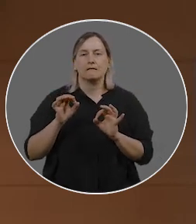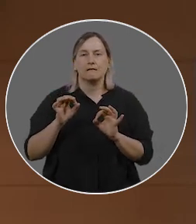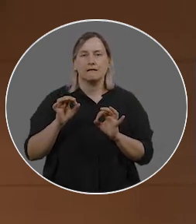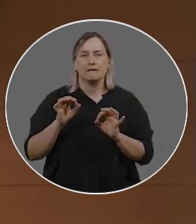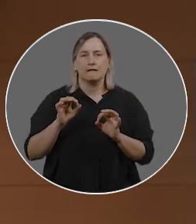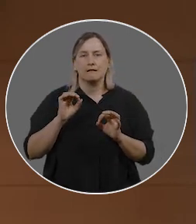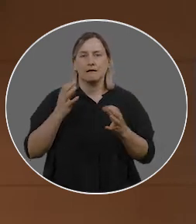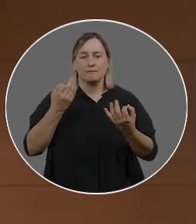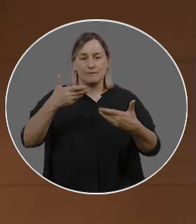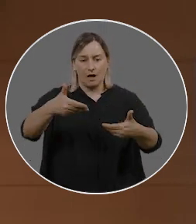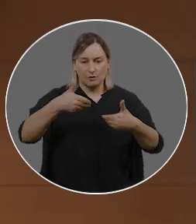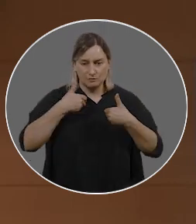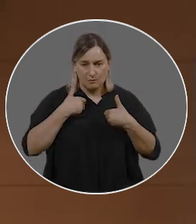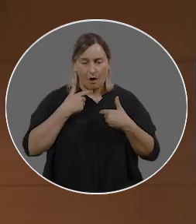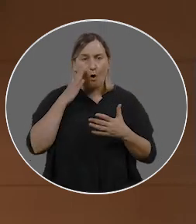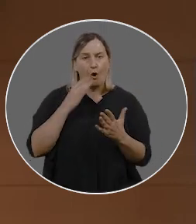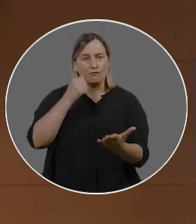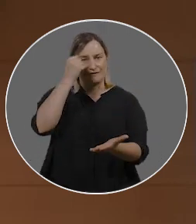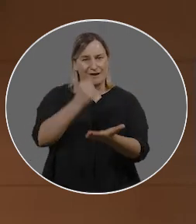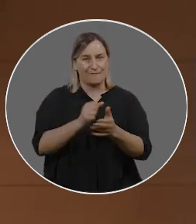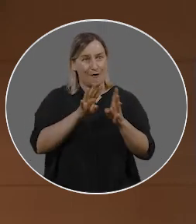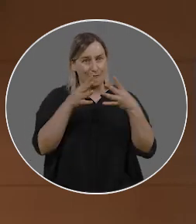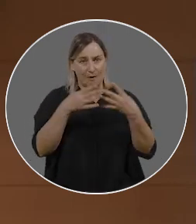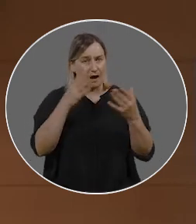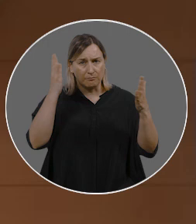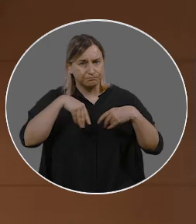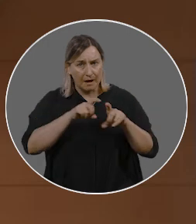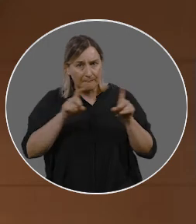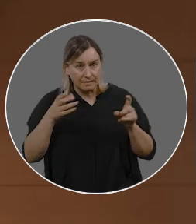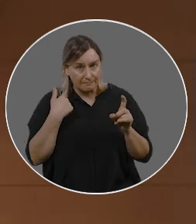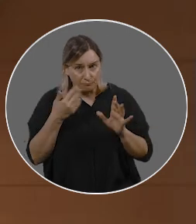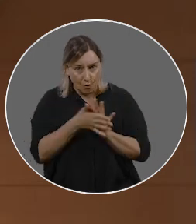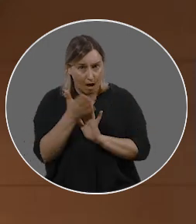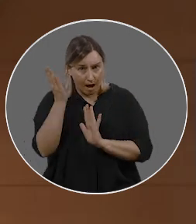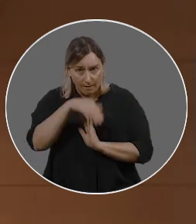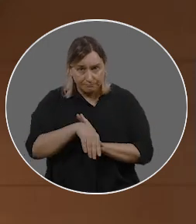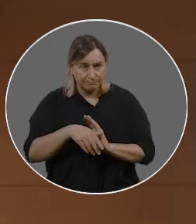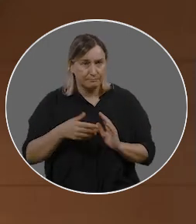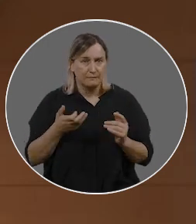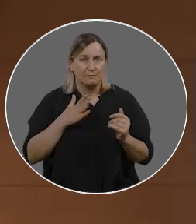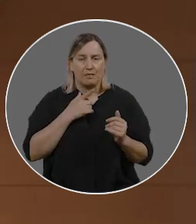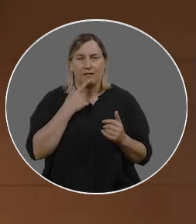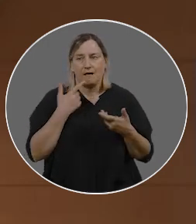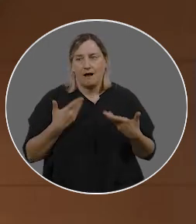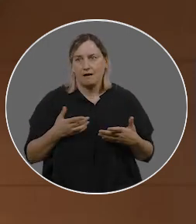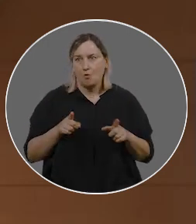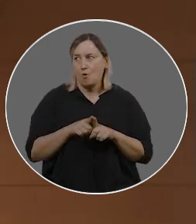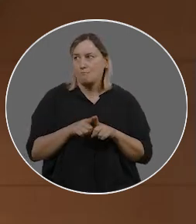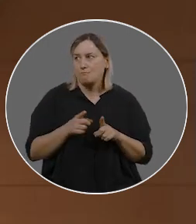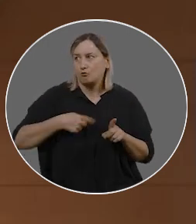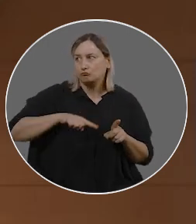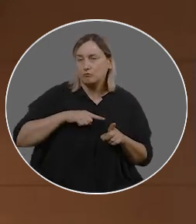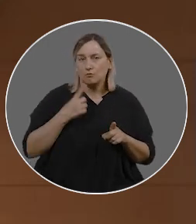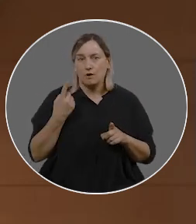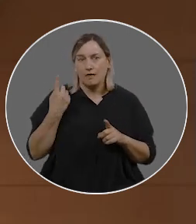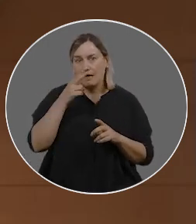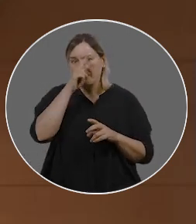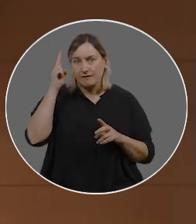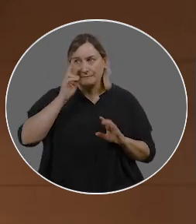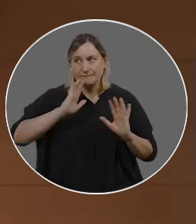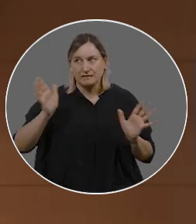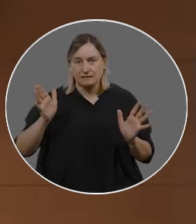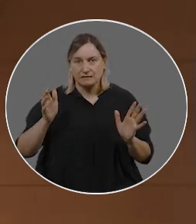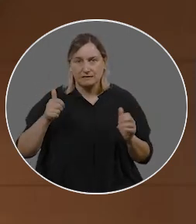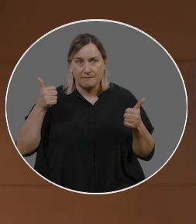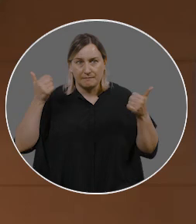us hagin de certificar la vostra pàgina web, no en trobareu, perquè no n'hi ha. Si ara mateix som nosaltres i una de Madrid i